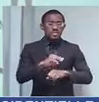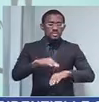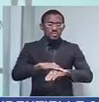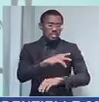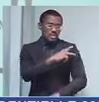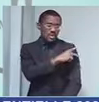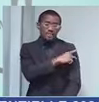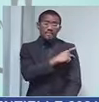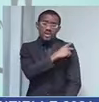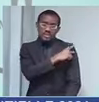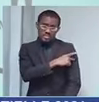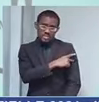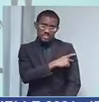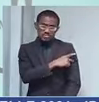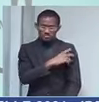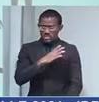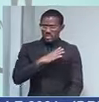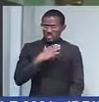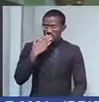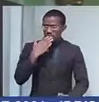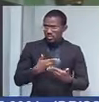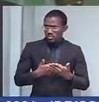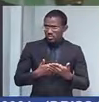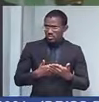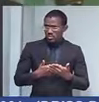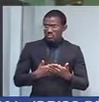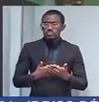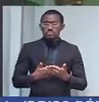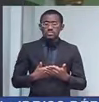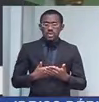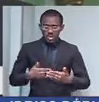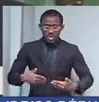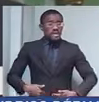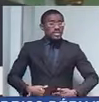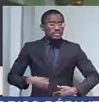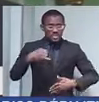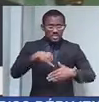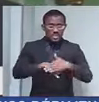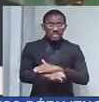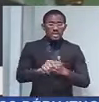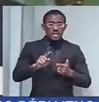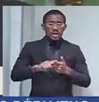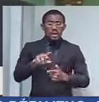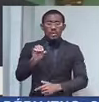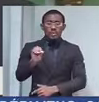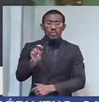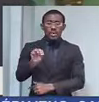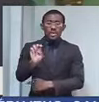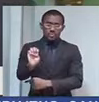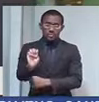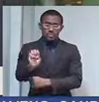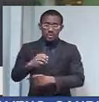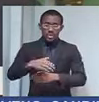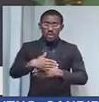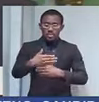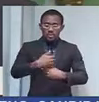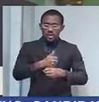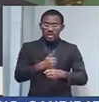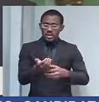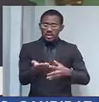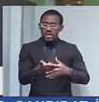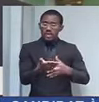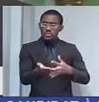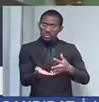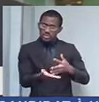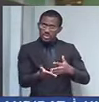Le circuit semble tracé. Les jeunes s'inscrivent à l'ONE, ça permet déjà d'avoir un dossier de suivi. Ensuite, il y a un organisme de